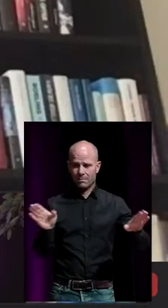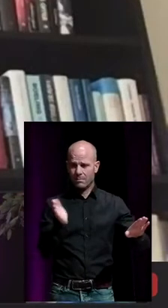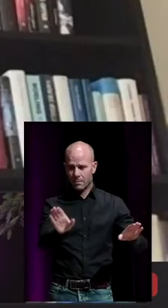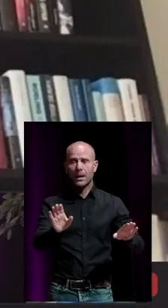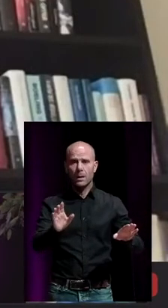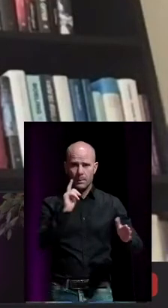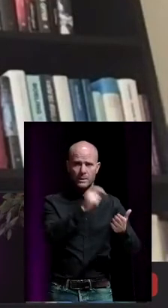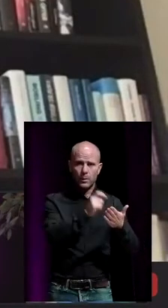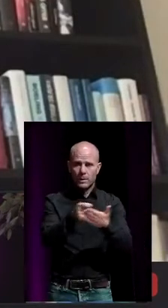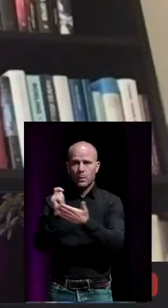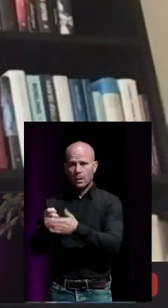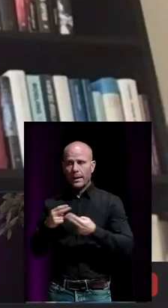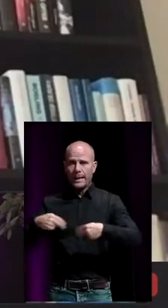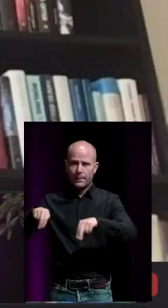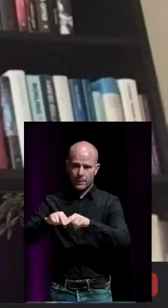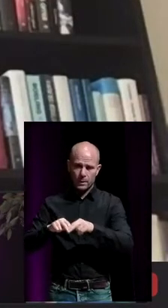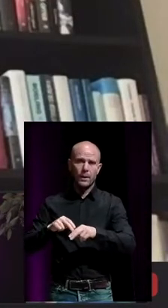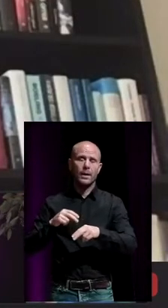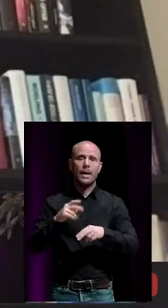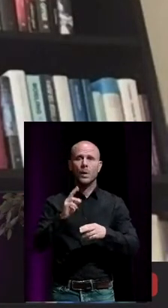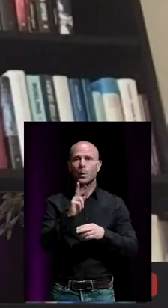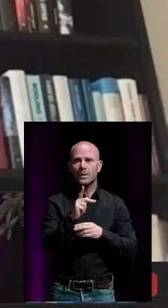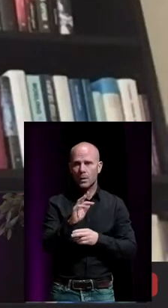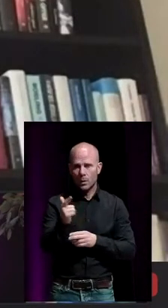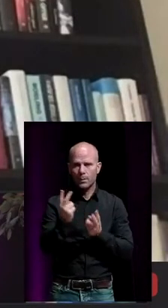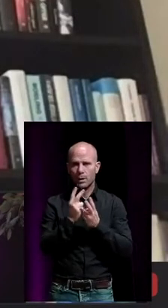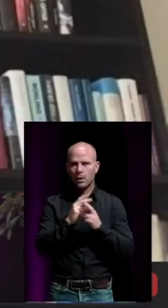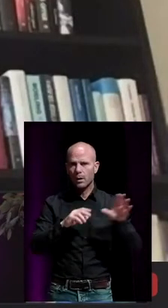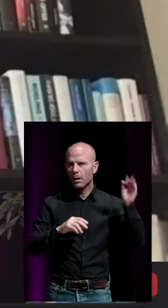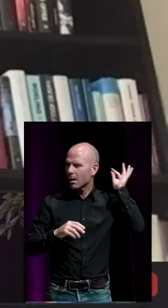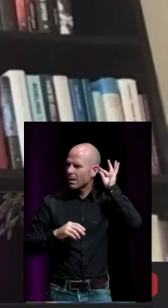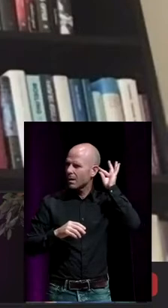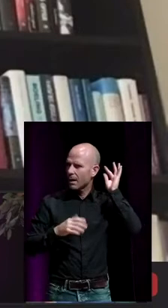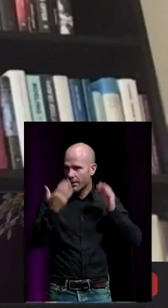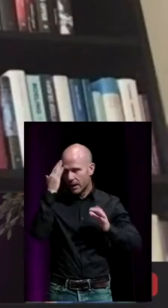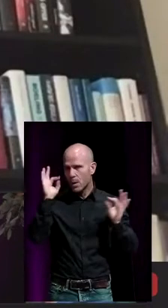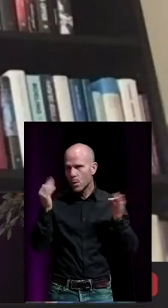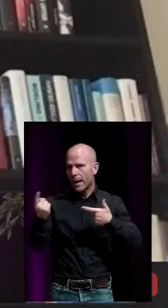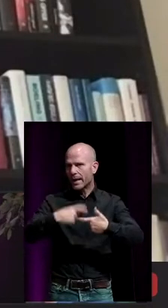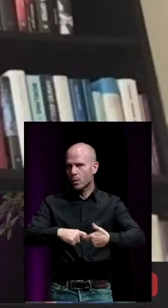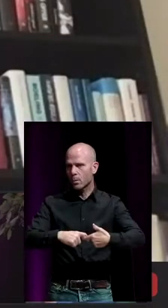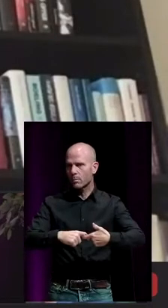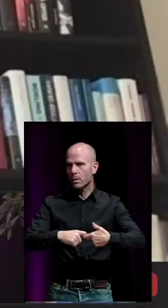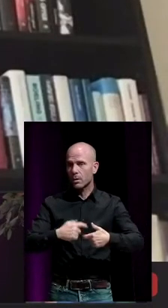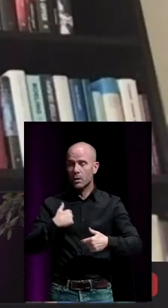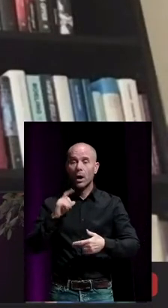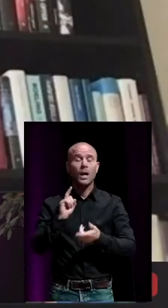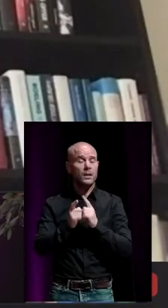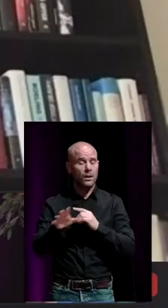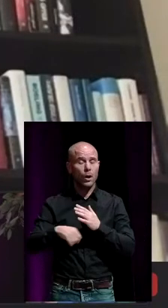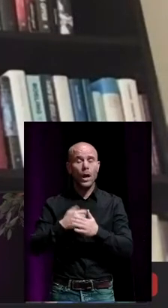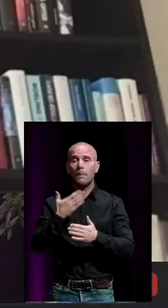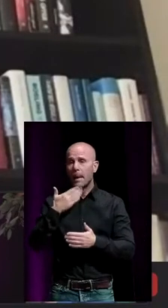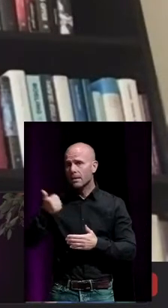utskott eller i vår nämnd hemma i kommunen, så har jag ju lärt mig mycket mer om hur hänger det ihop. Och förmodligen fattar jag klokare beslut